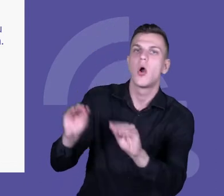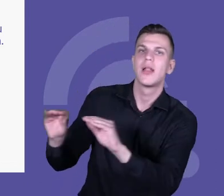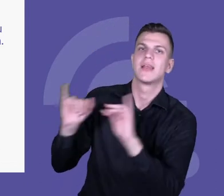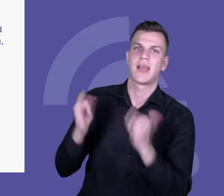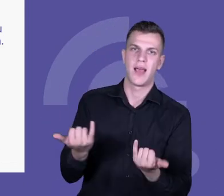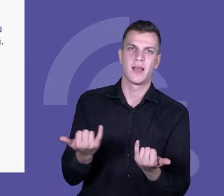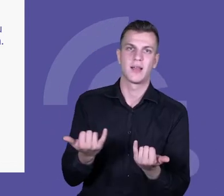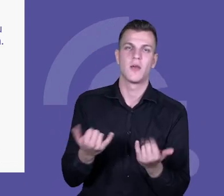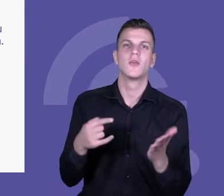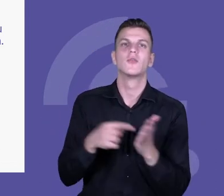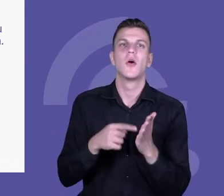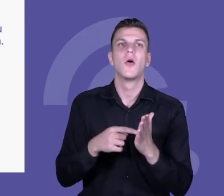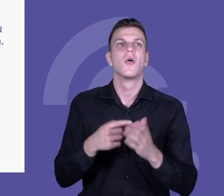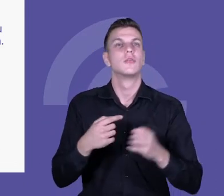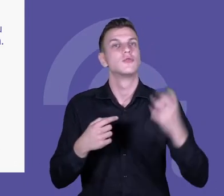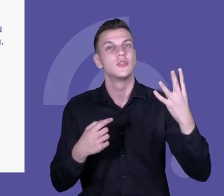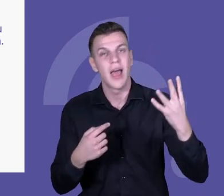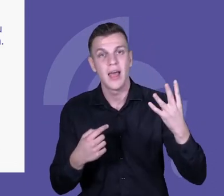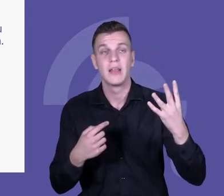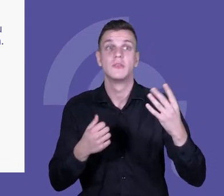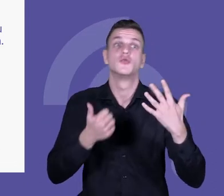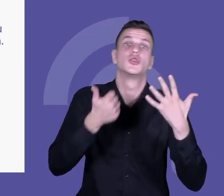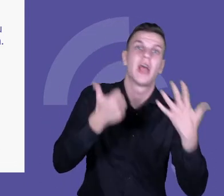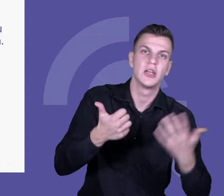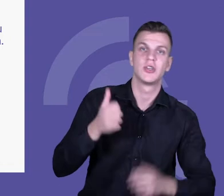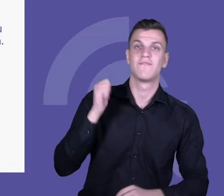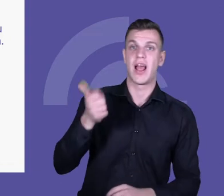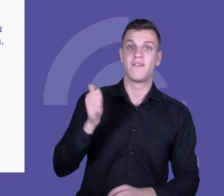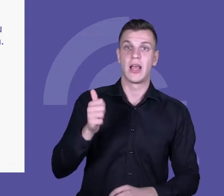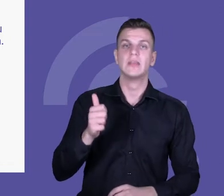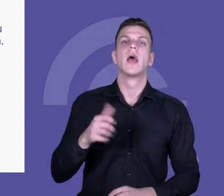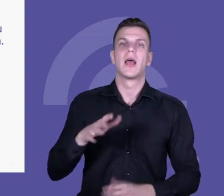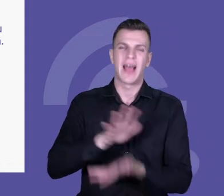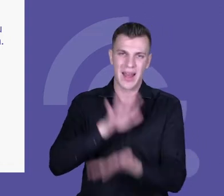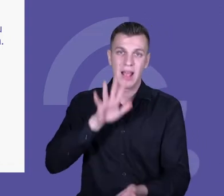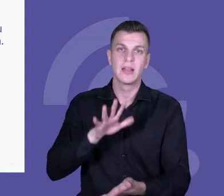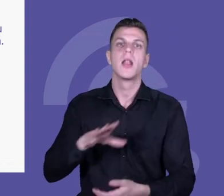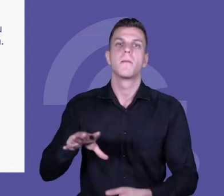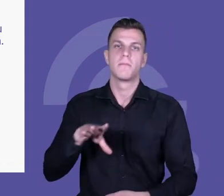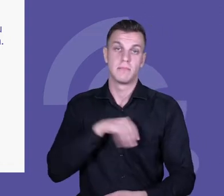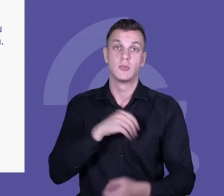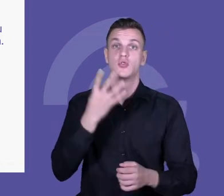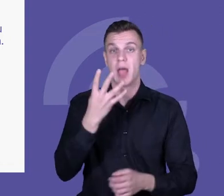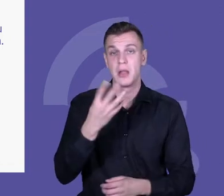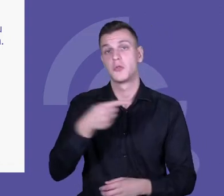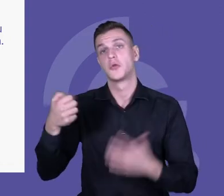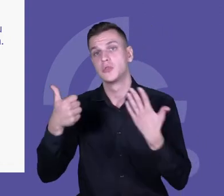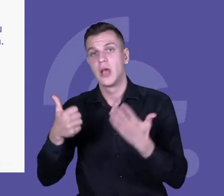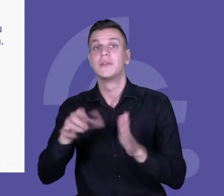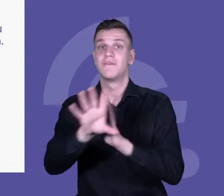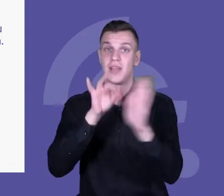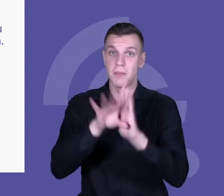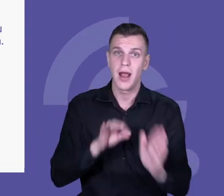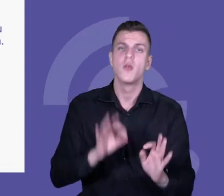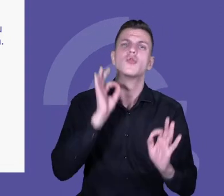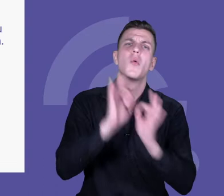że 4, maksymalnie 6 kompetencji takich, które priorytetowo traktujemy, powinniśmy wybrać, powinniśmy je precyzyjnie opisać, najlepiej